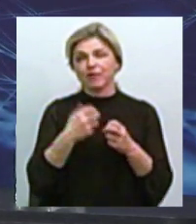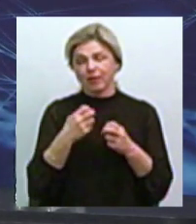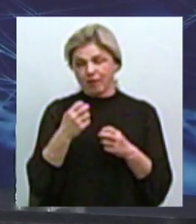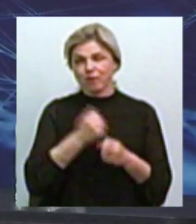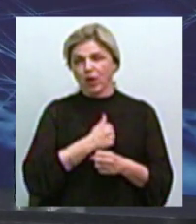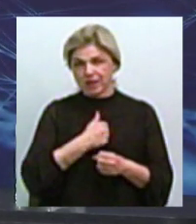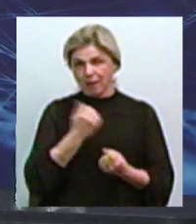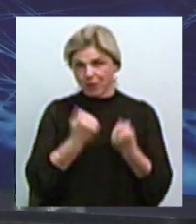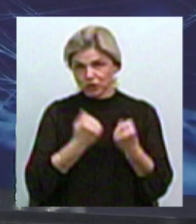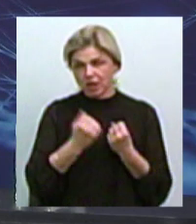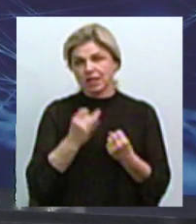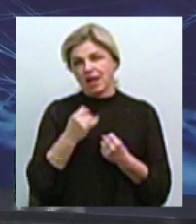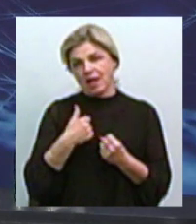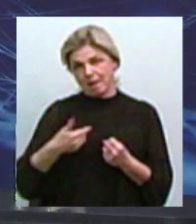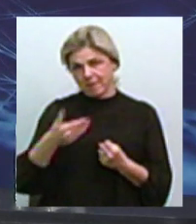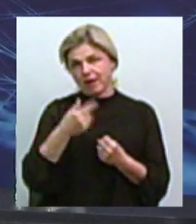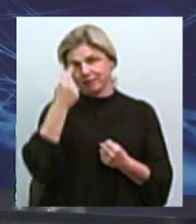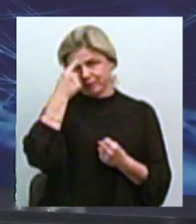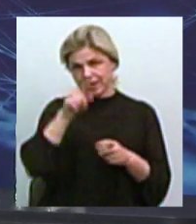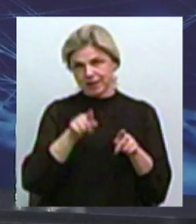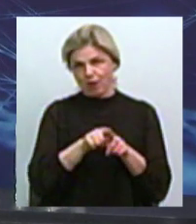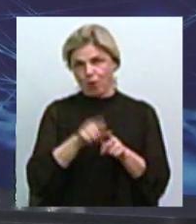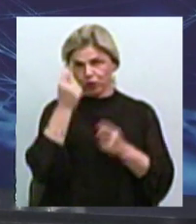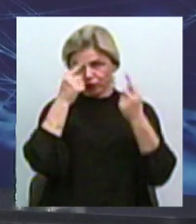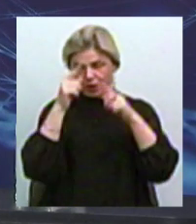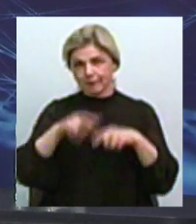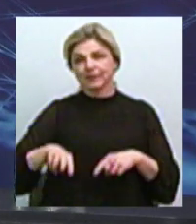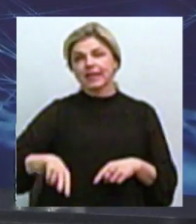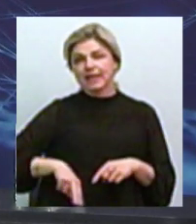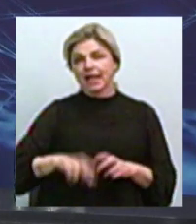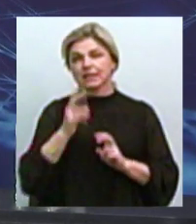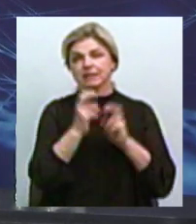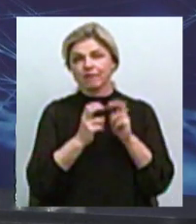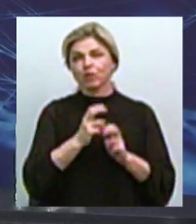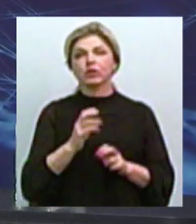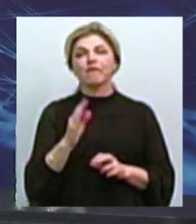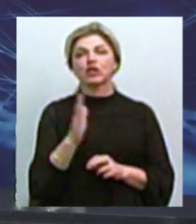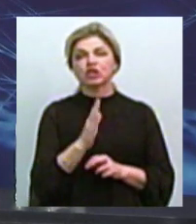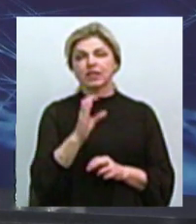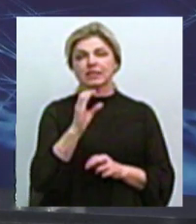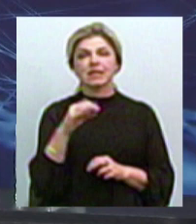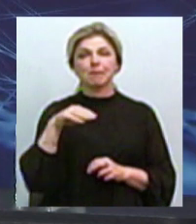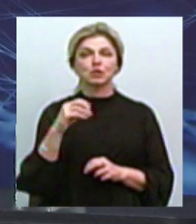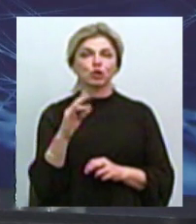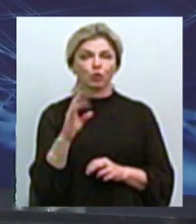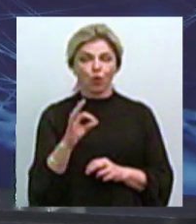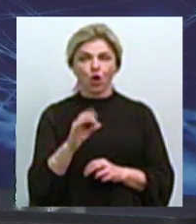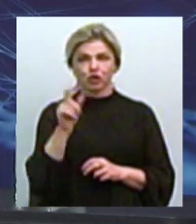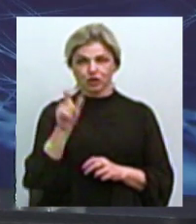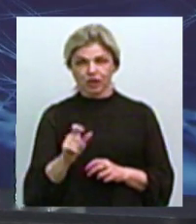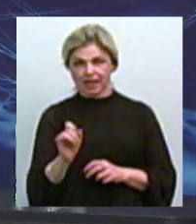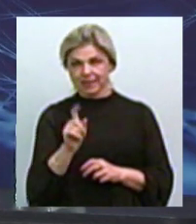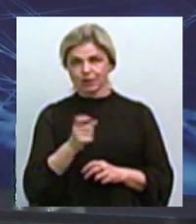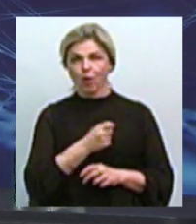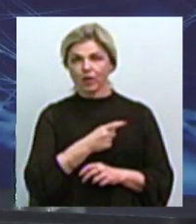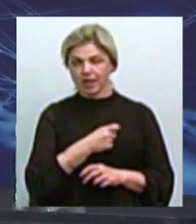такое применение творческое. На самом деле директор завода Вячеслав Симченко с одесской душой, да,